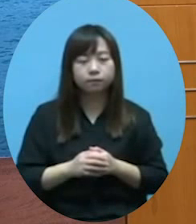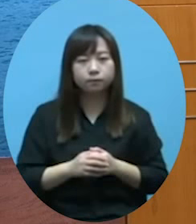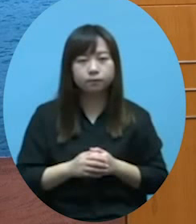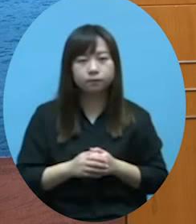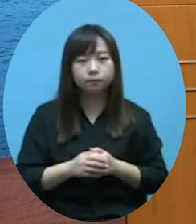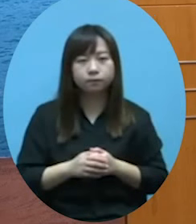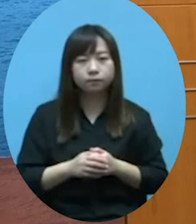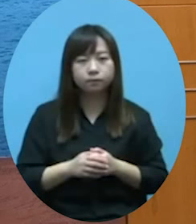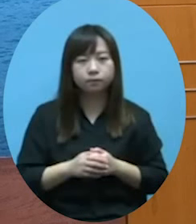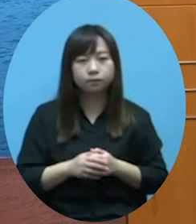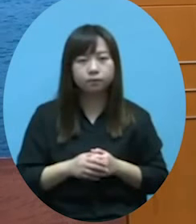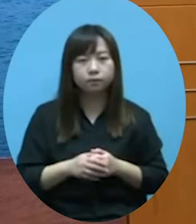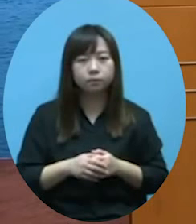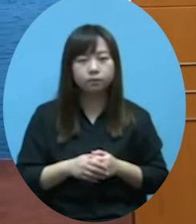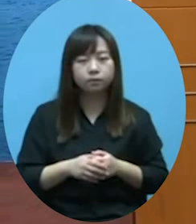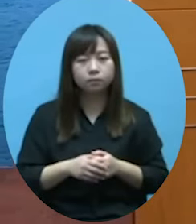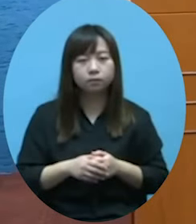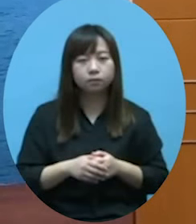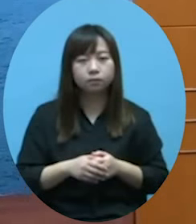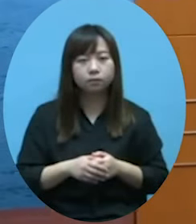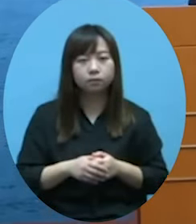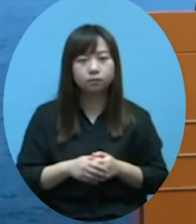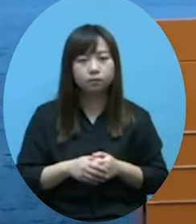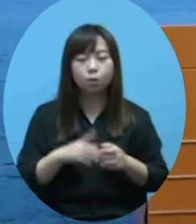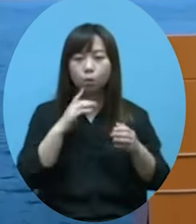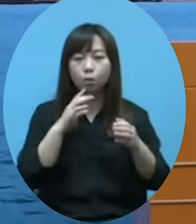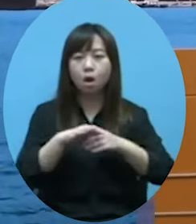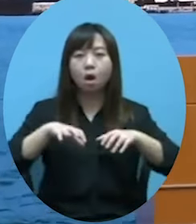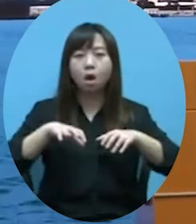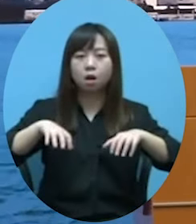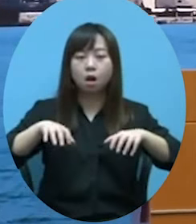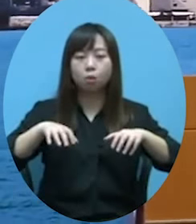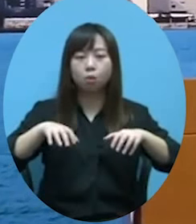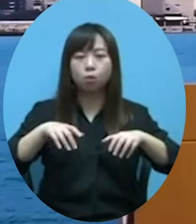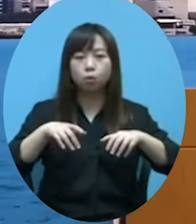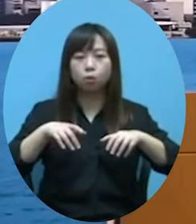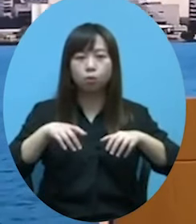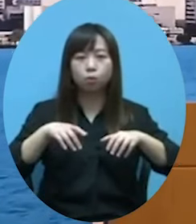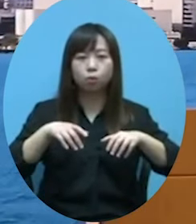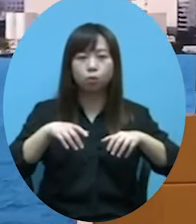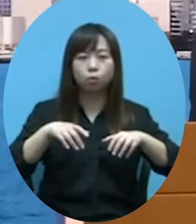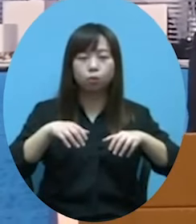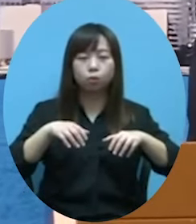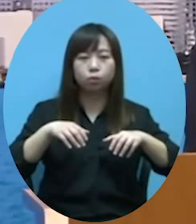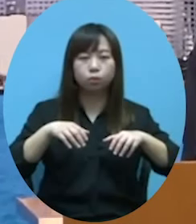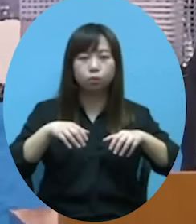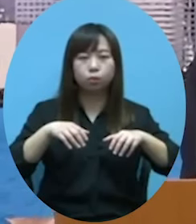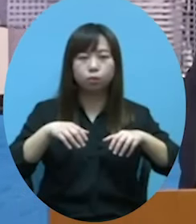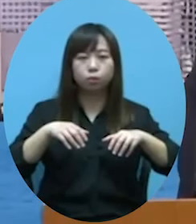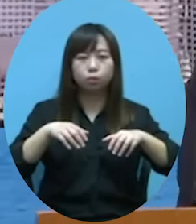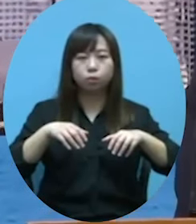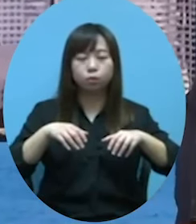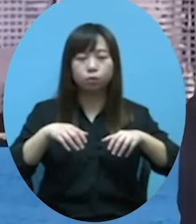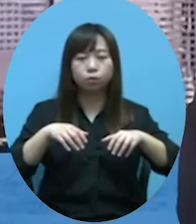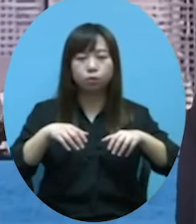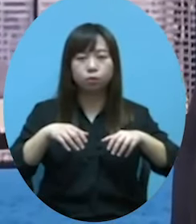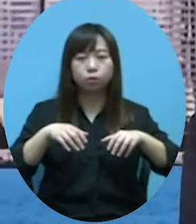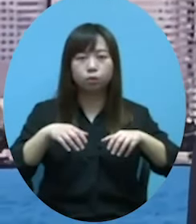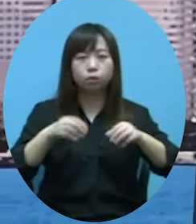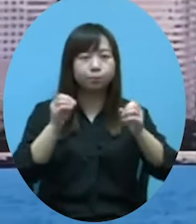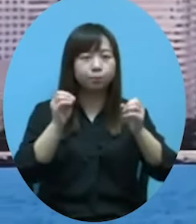石醫生石醫生石生關於這隻狗隻我們用那個感染